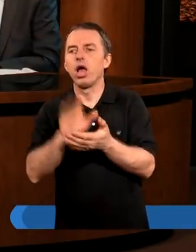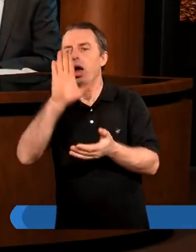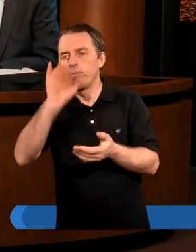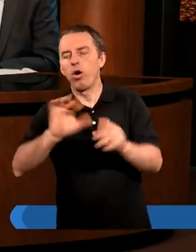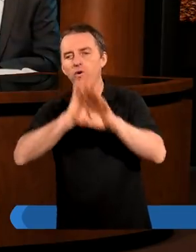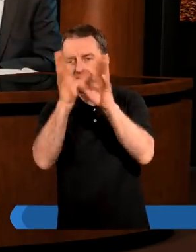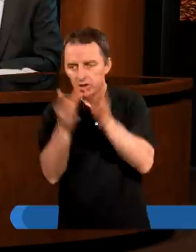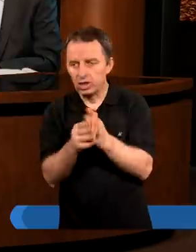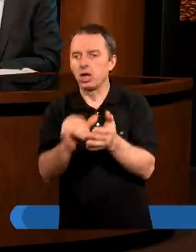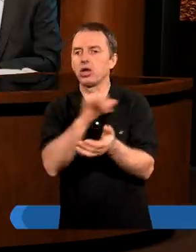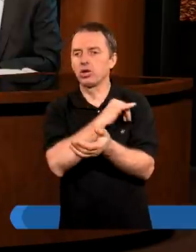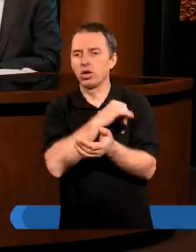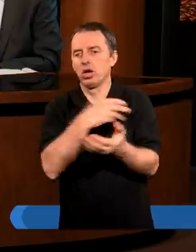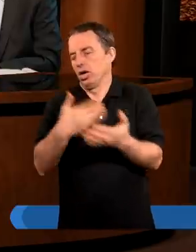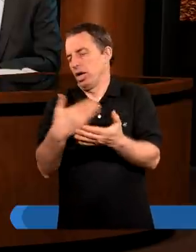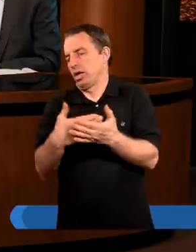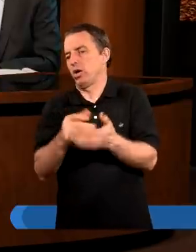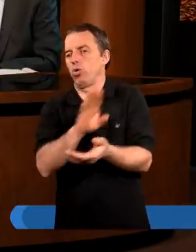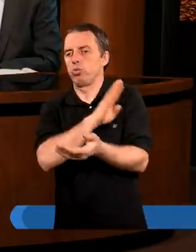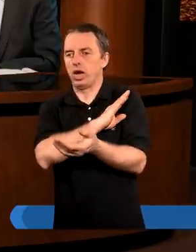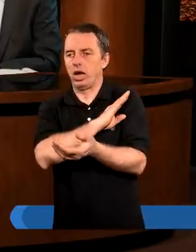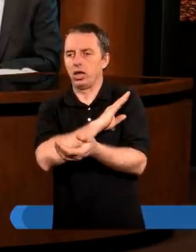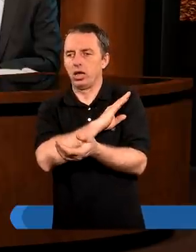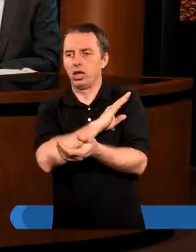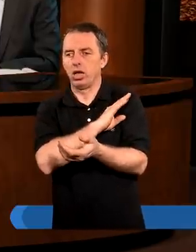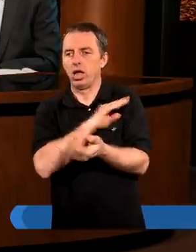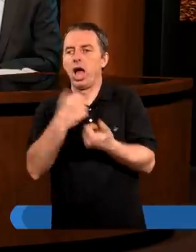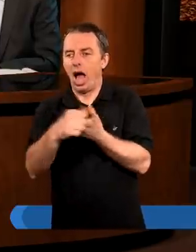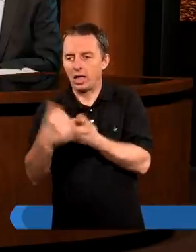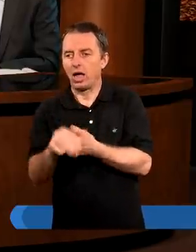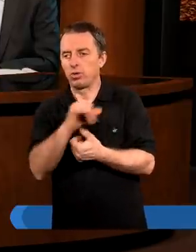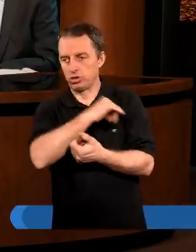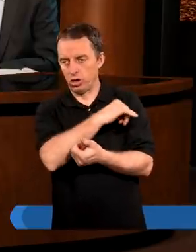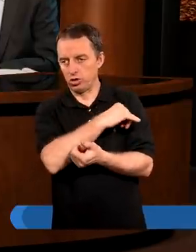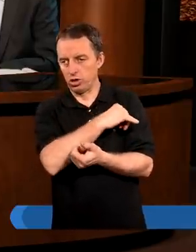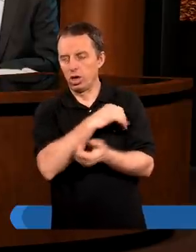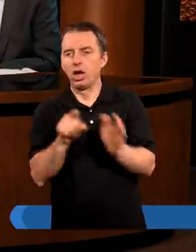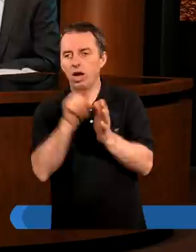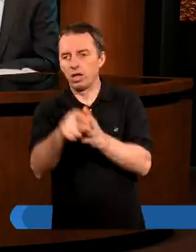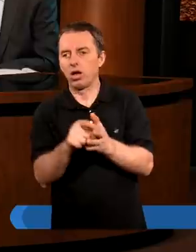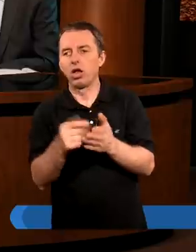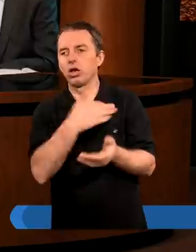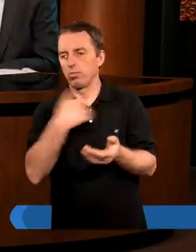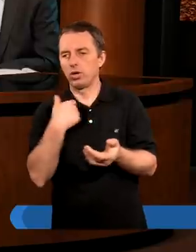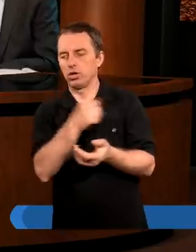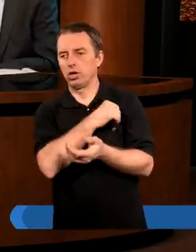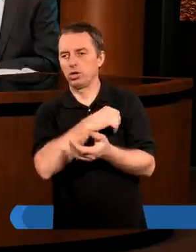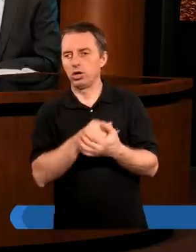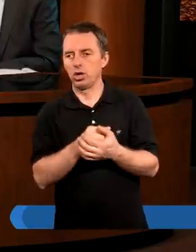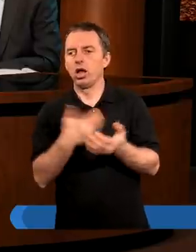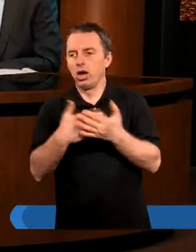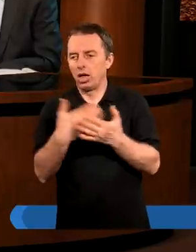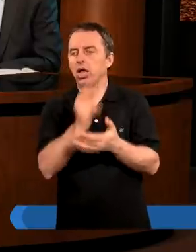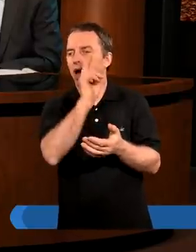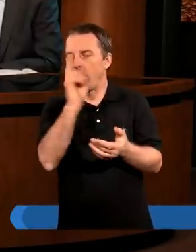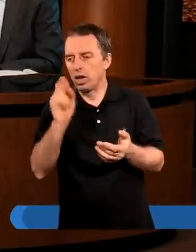wszyscy zgrzeszyli. A więc dlaczego umieramy? Bo Adam zgrzeszył? Czy dlatego, że my grzeszymy? Nie,